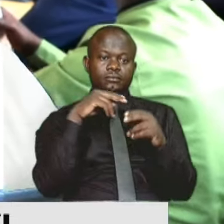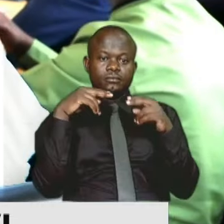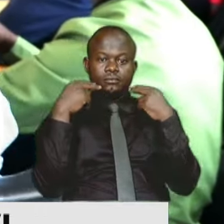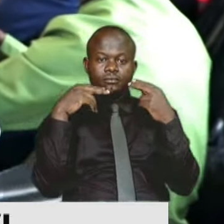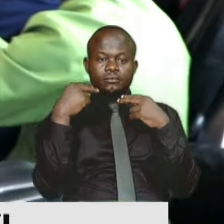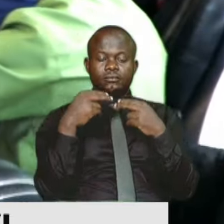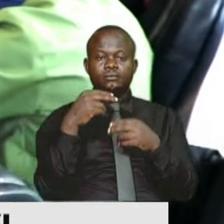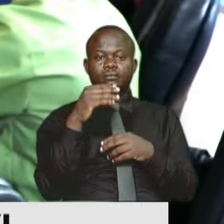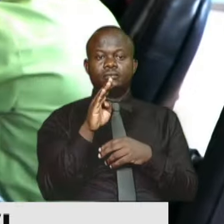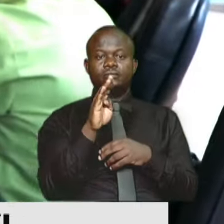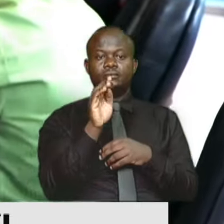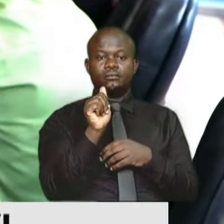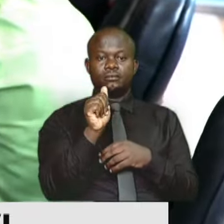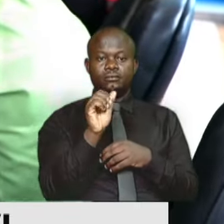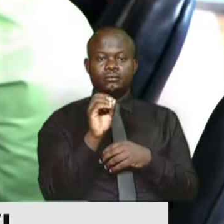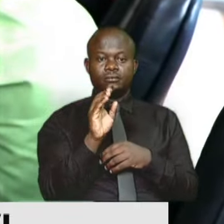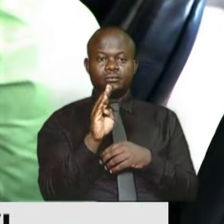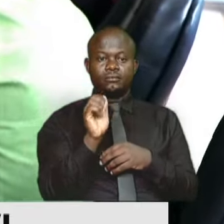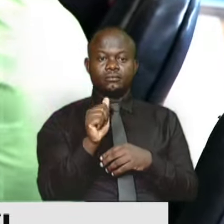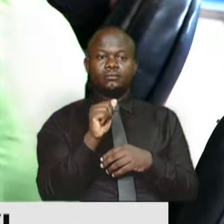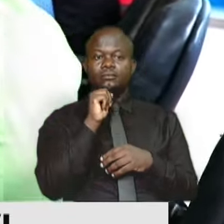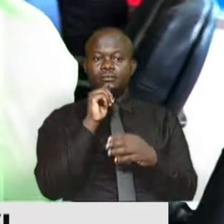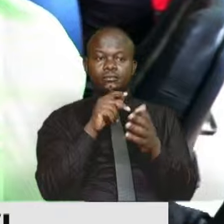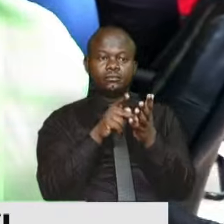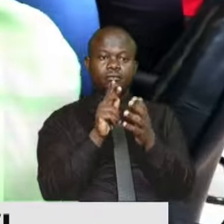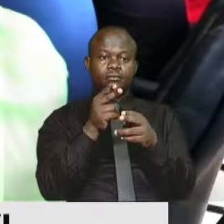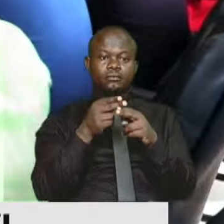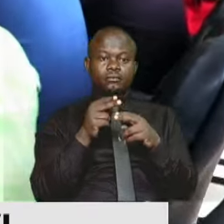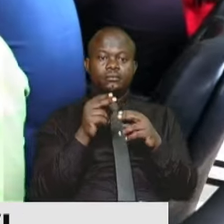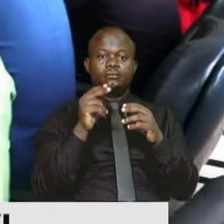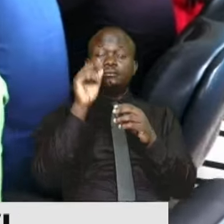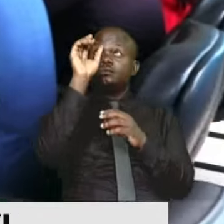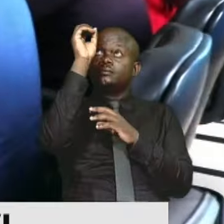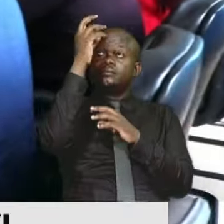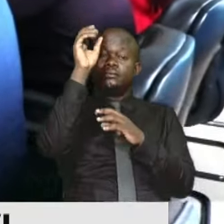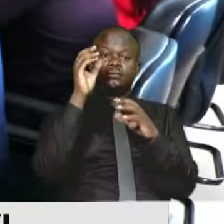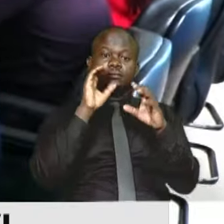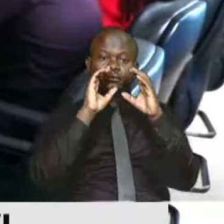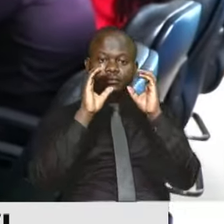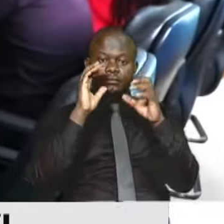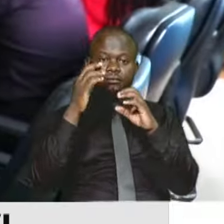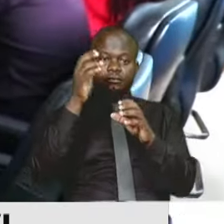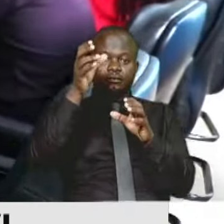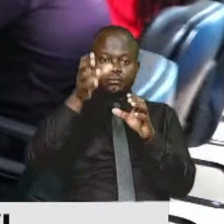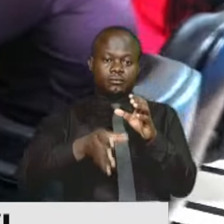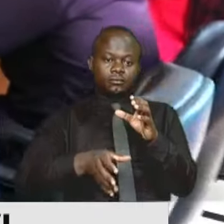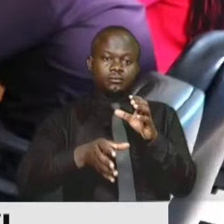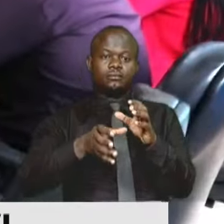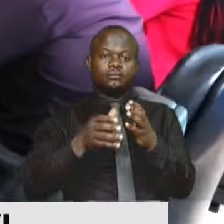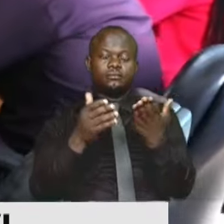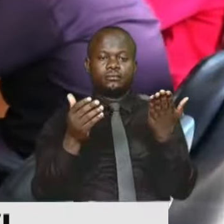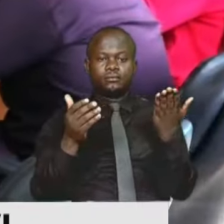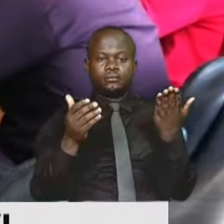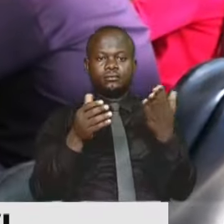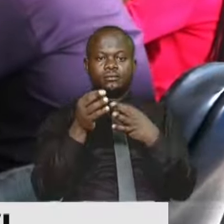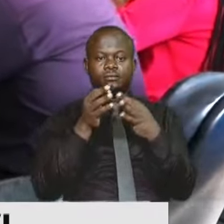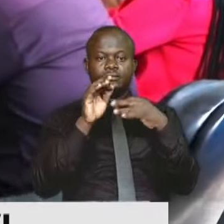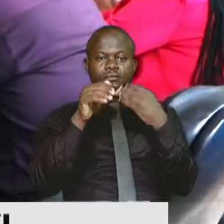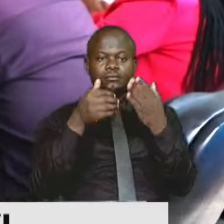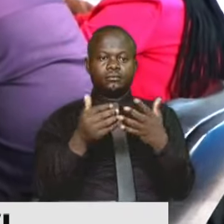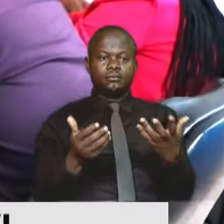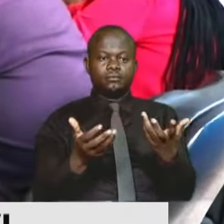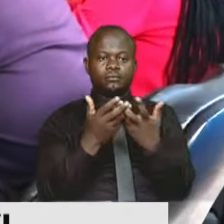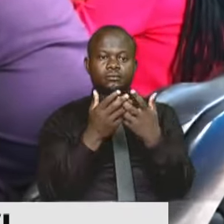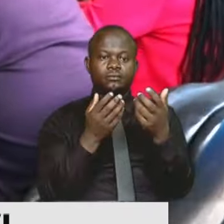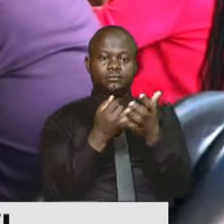Rouge y'u Rwanda habaho kutumvikana kwishyura ubukode bw'umunara w'itumanaho warushinze mu butaka bw'iyi hoteli. Asobanura ko ubuhuza